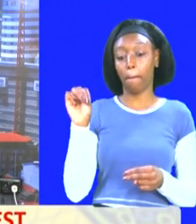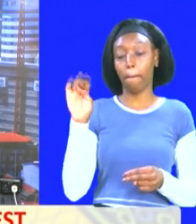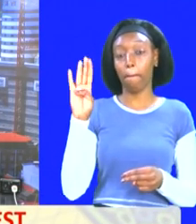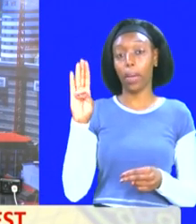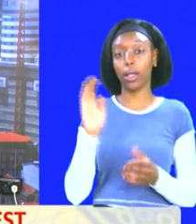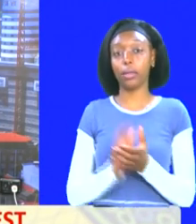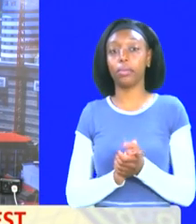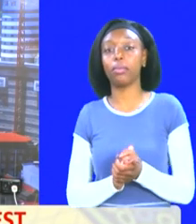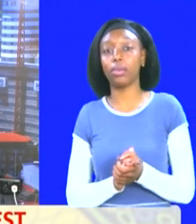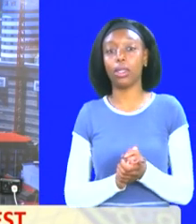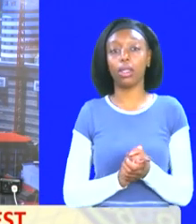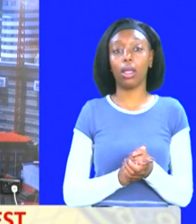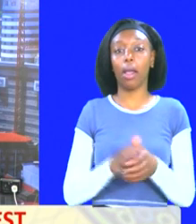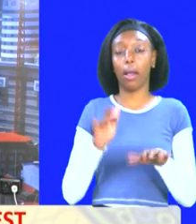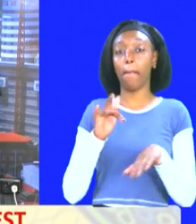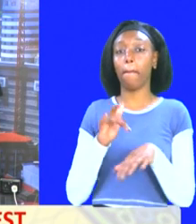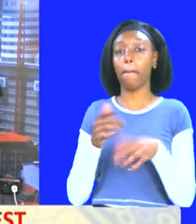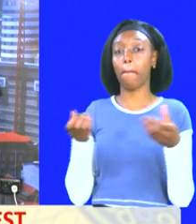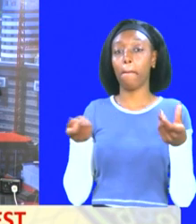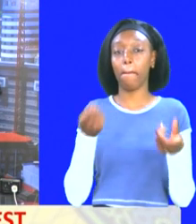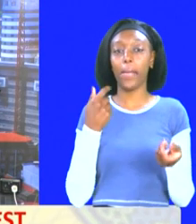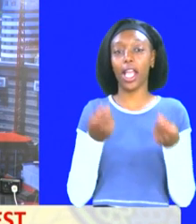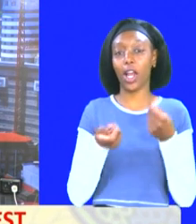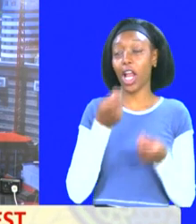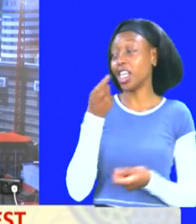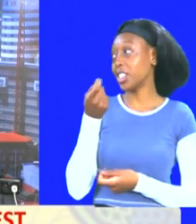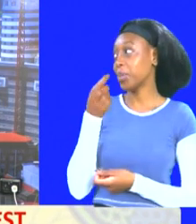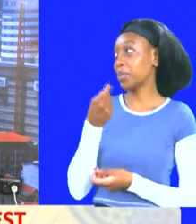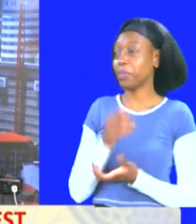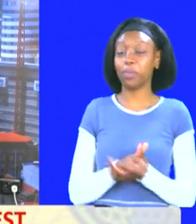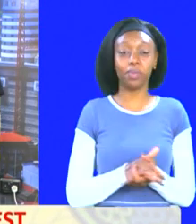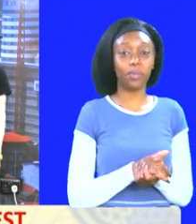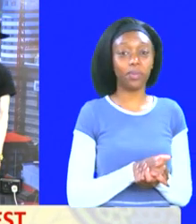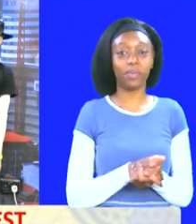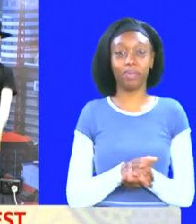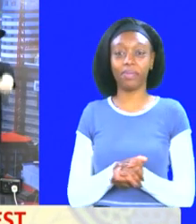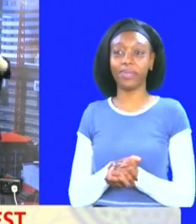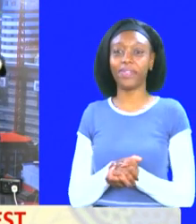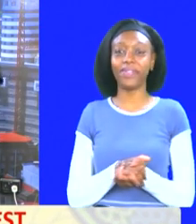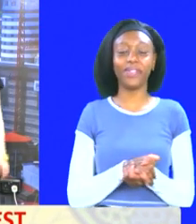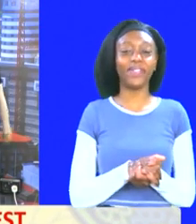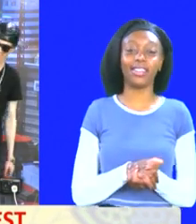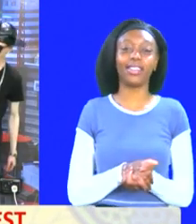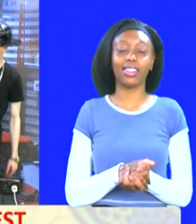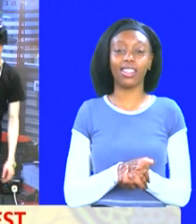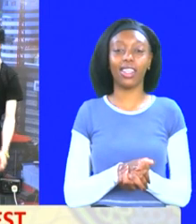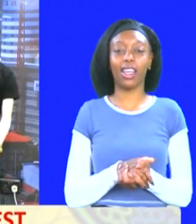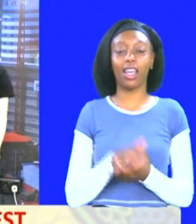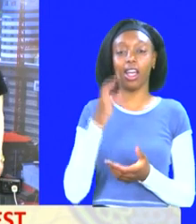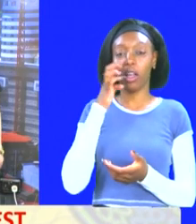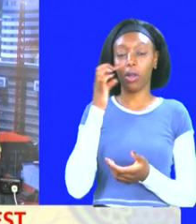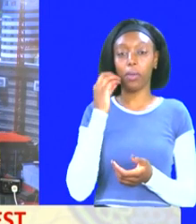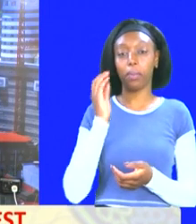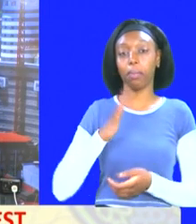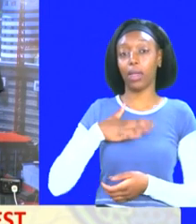Jabaneshwar. Wait. Unasema lazima wakilishe jina ya M-Pesa. Yo. Vikanga, unajua